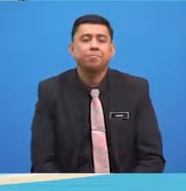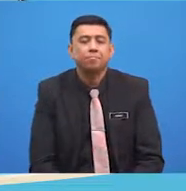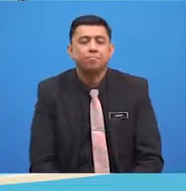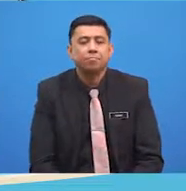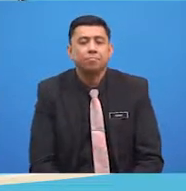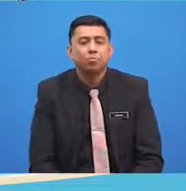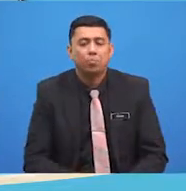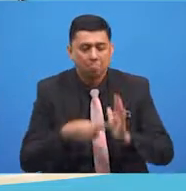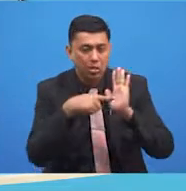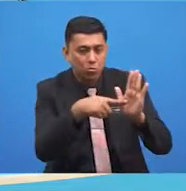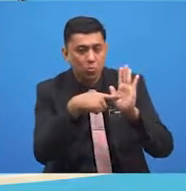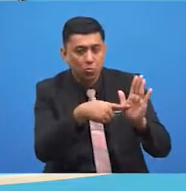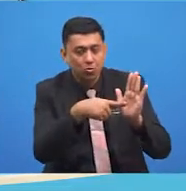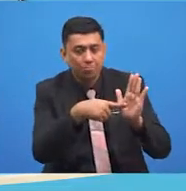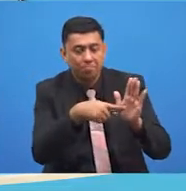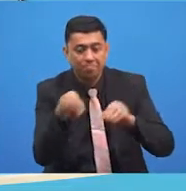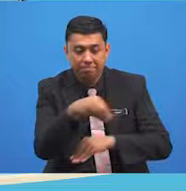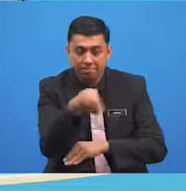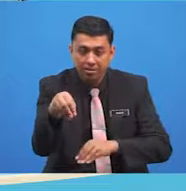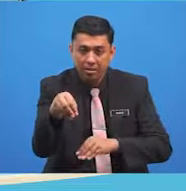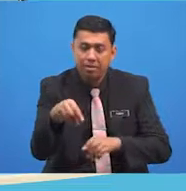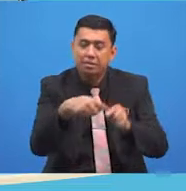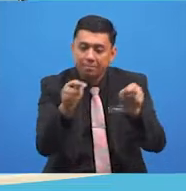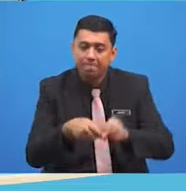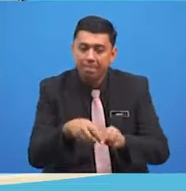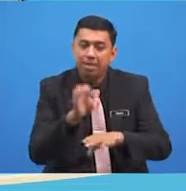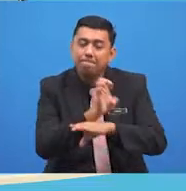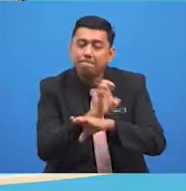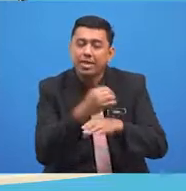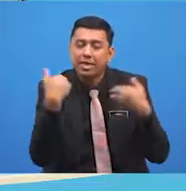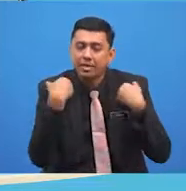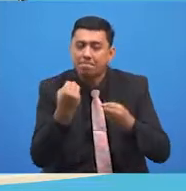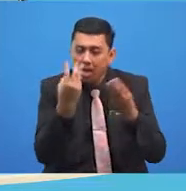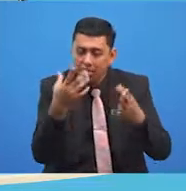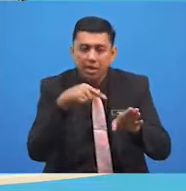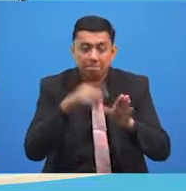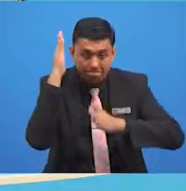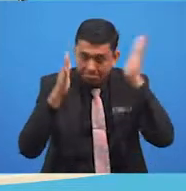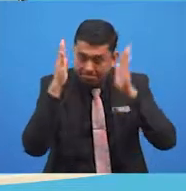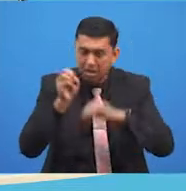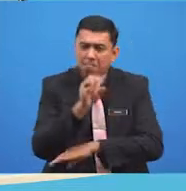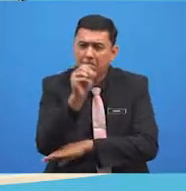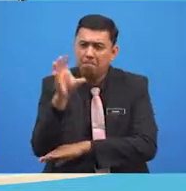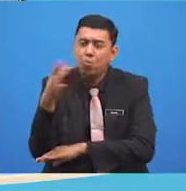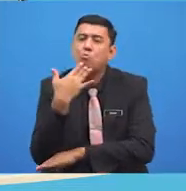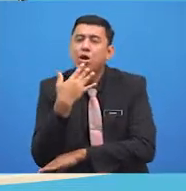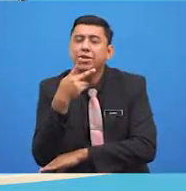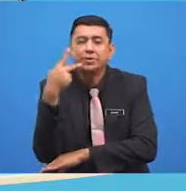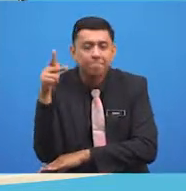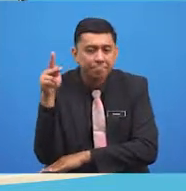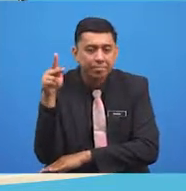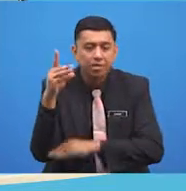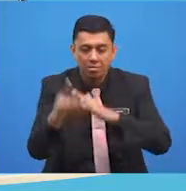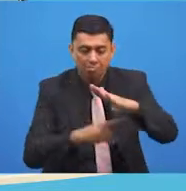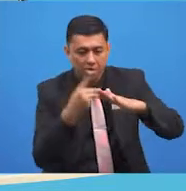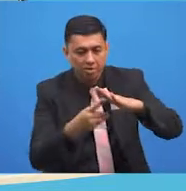Peta tersebut menunjukkan taburan lokasi emas. Murid-murid boleh perhatikan lokasi yang berkelip warna kuning